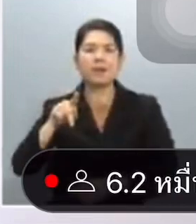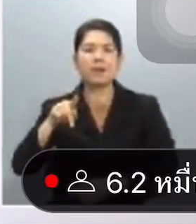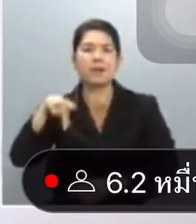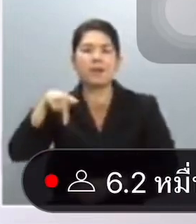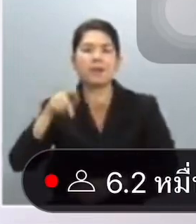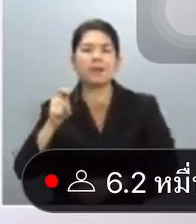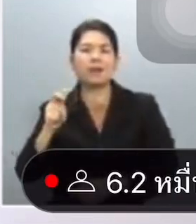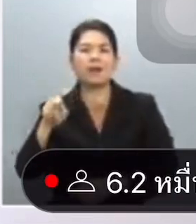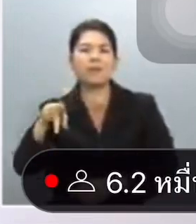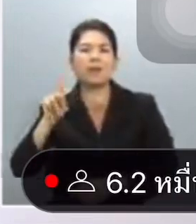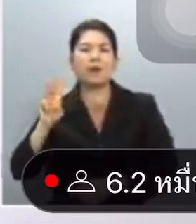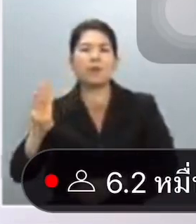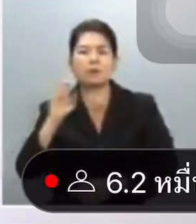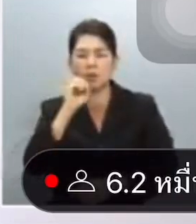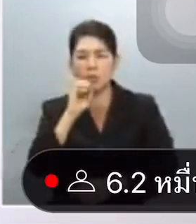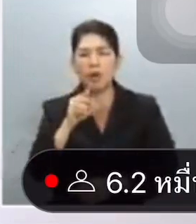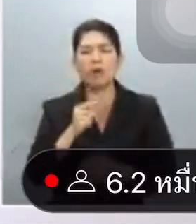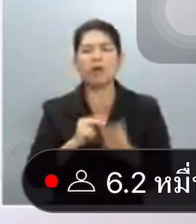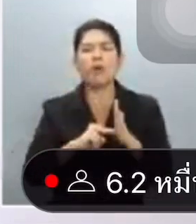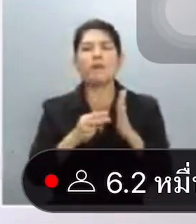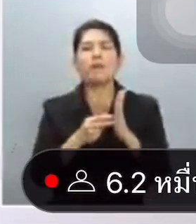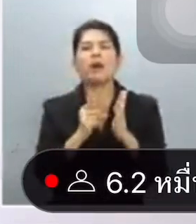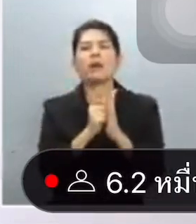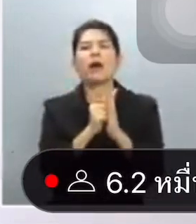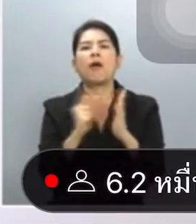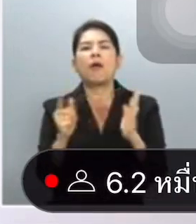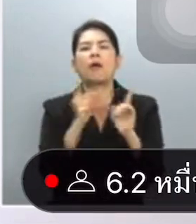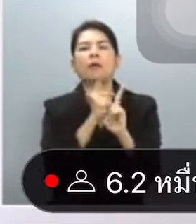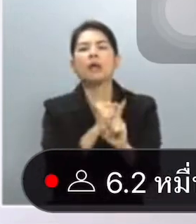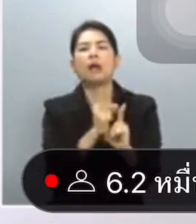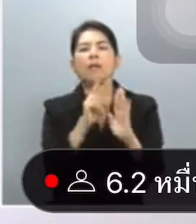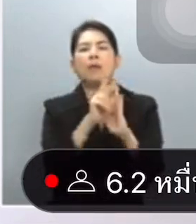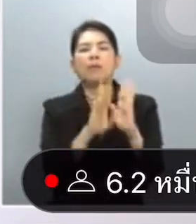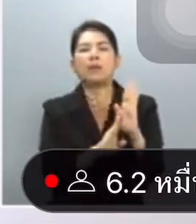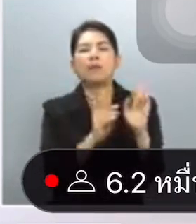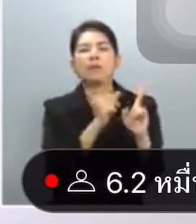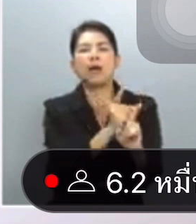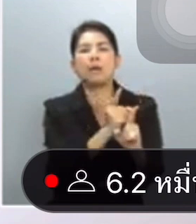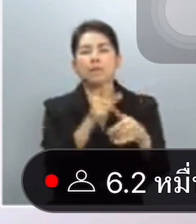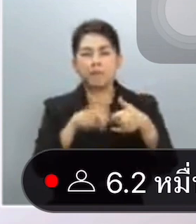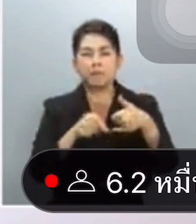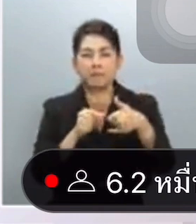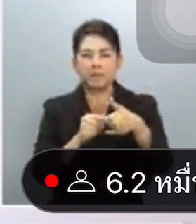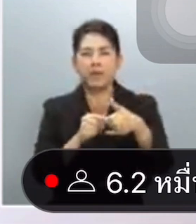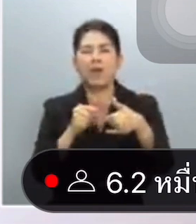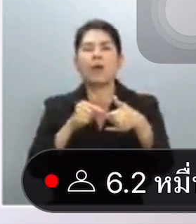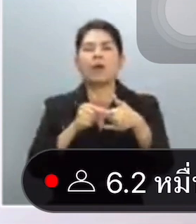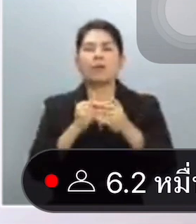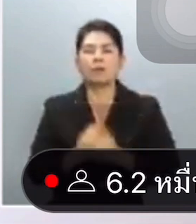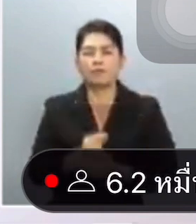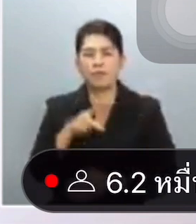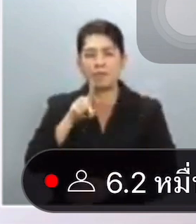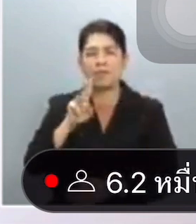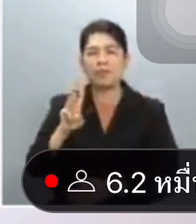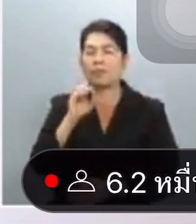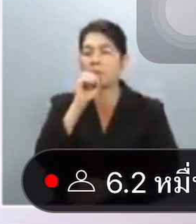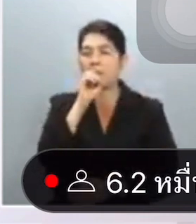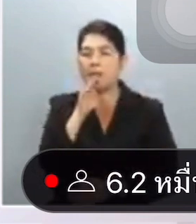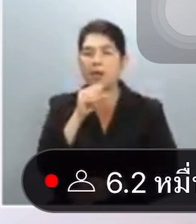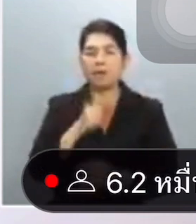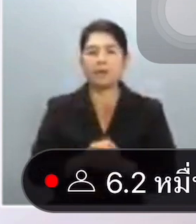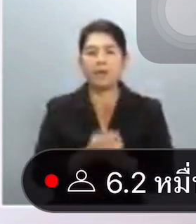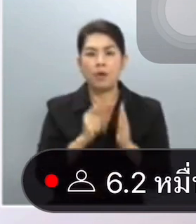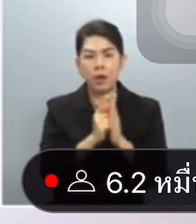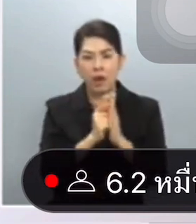ลาออกตามธรรมเนียมโดยบอกว่ายังไงบิ๊กป้อมเผยลาออกหัวหน้าพรรคพลังประชารัฐเปิดทางเลือก